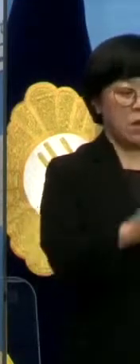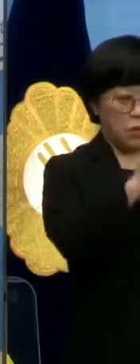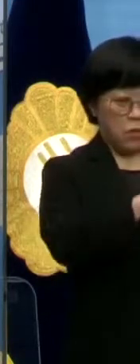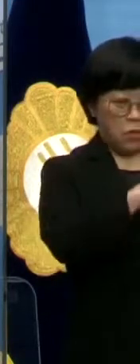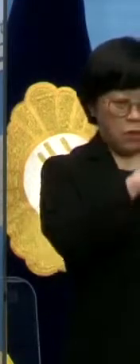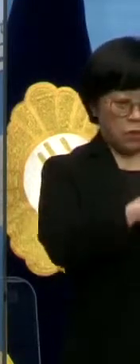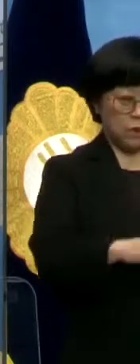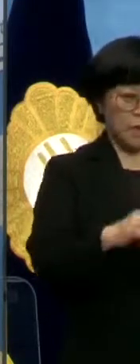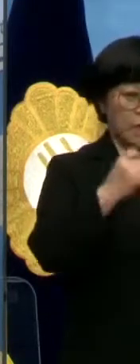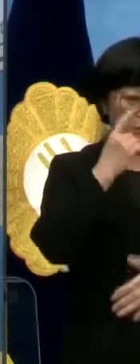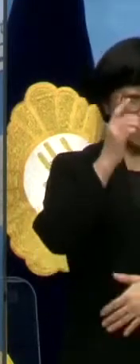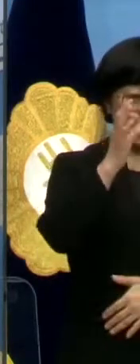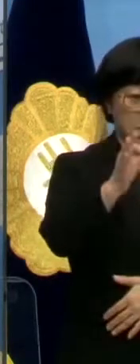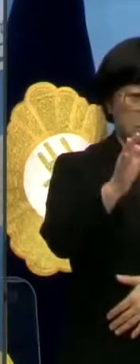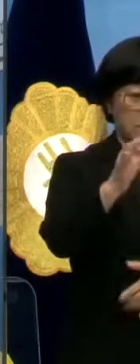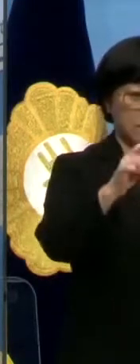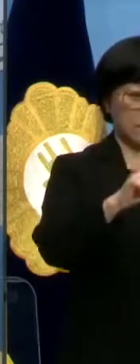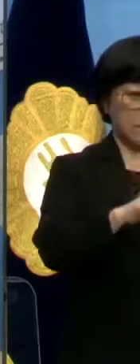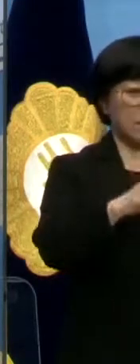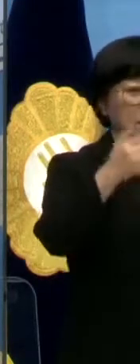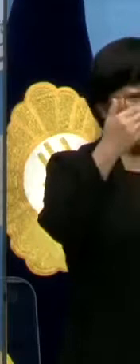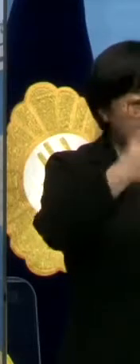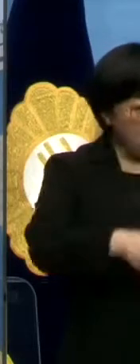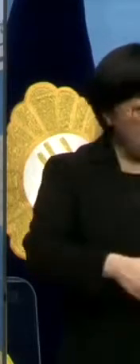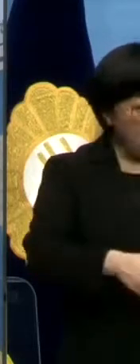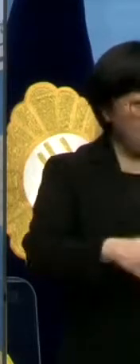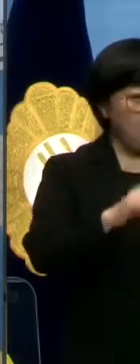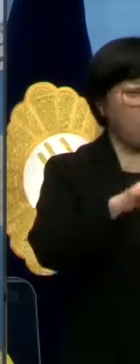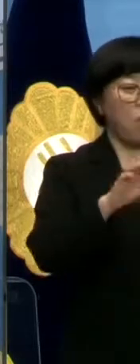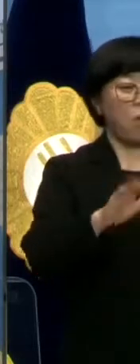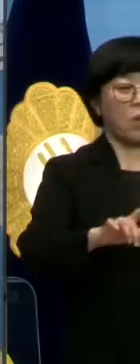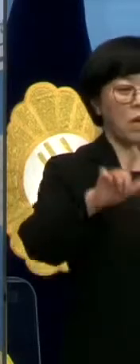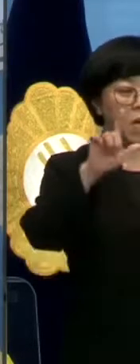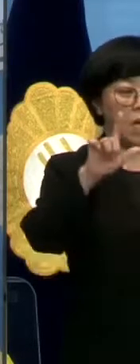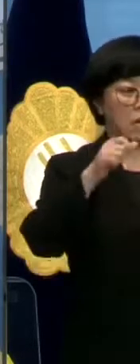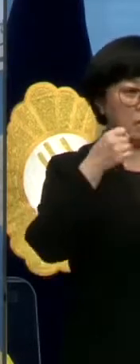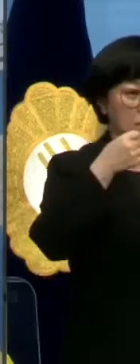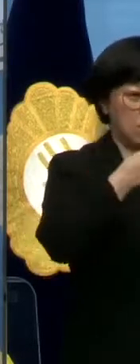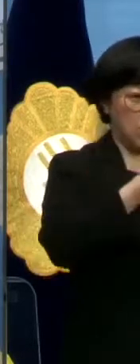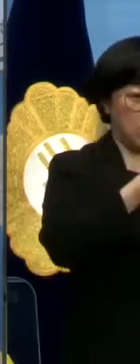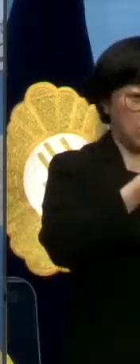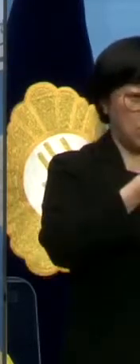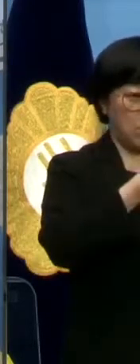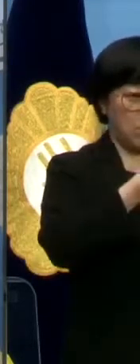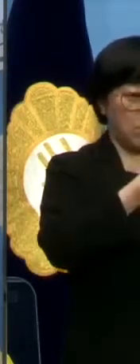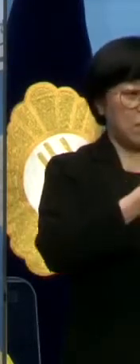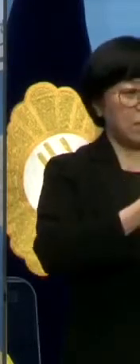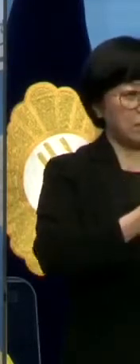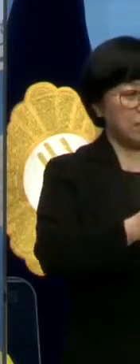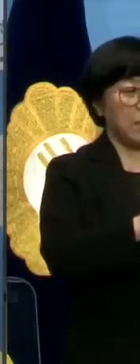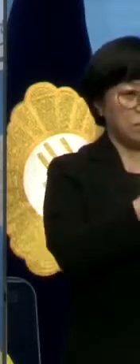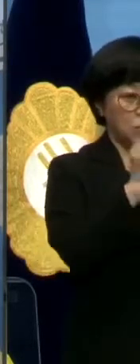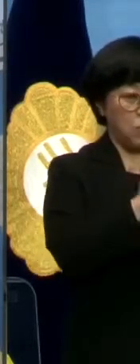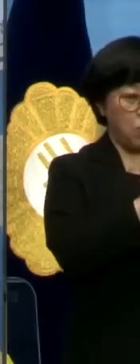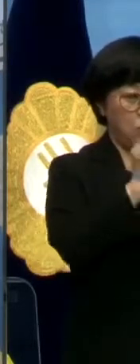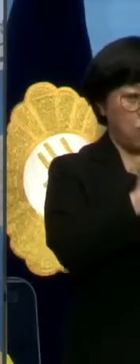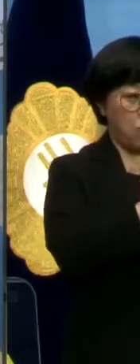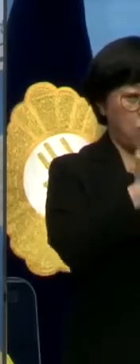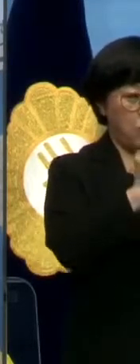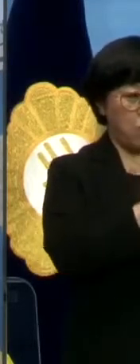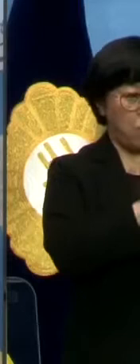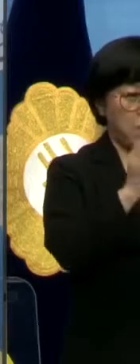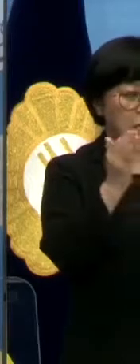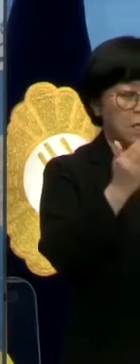공공부문의 임금을 삭감하고 올해 책정된 13조 원의